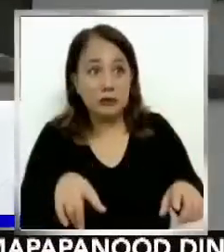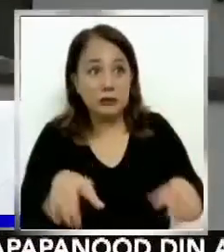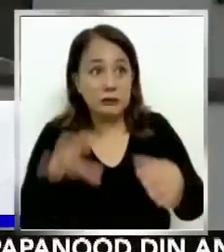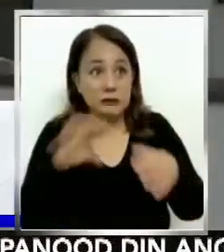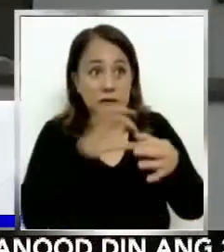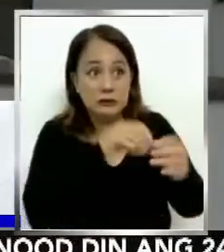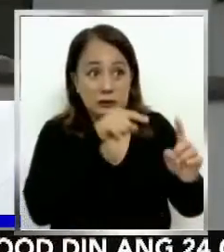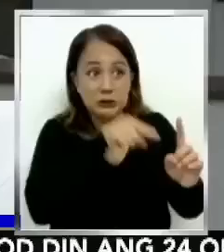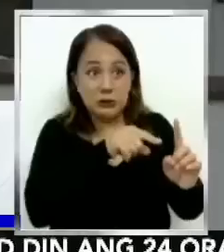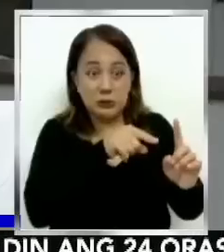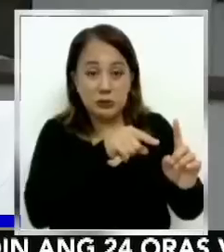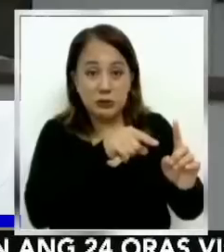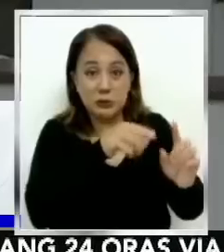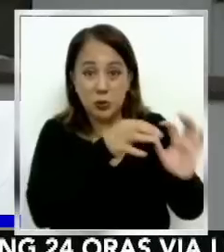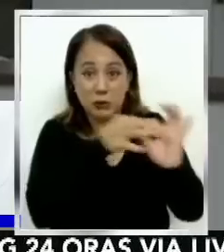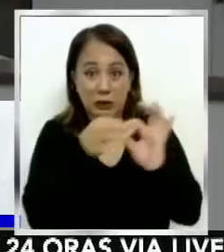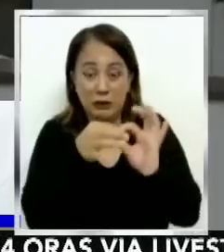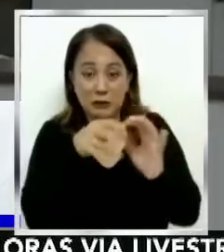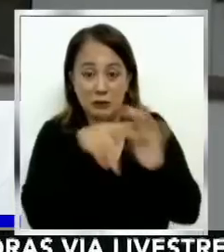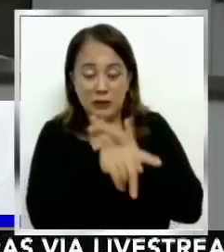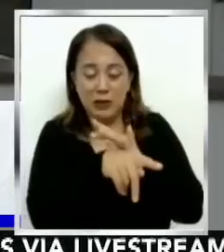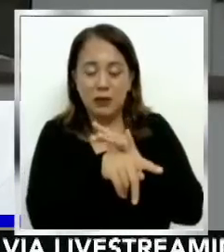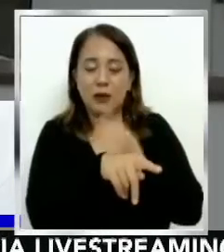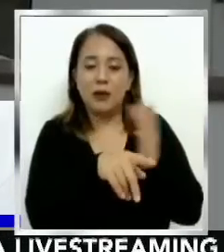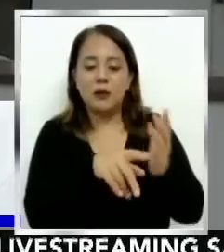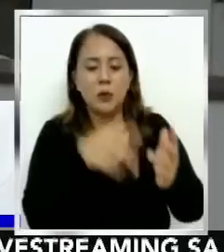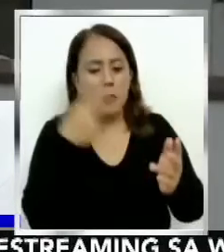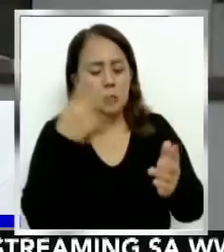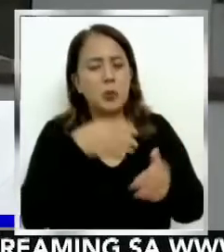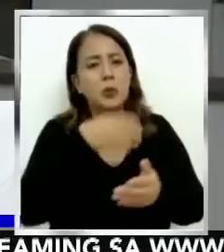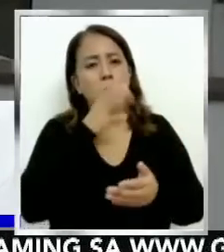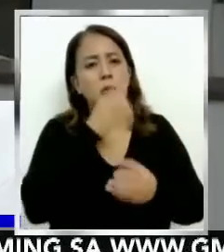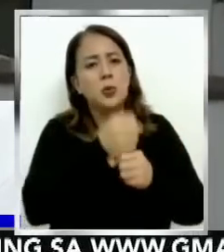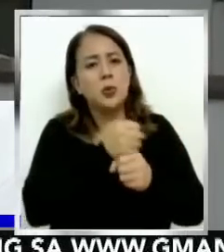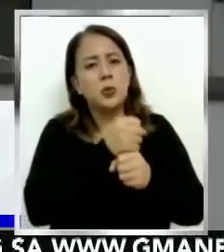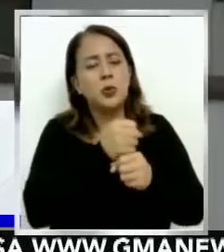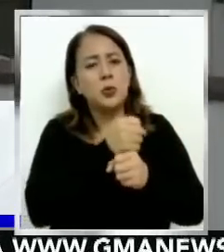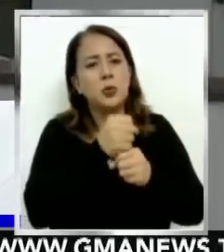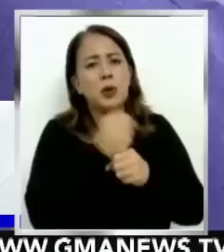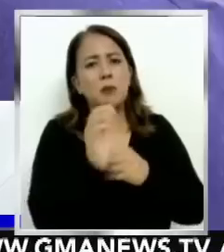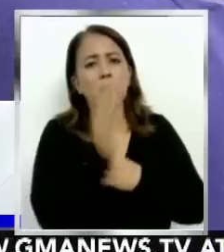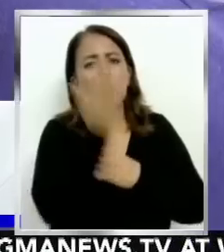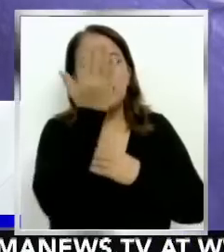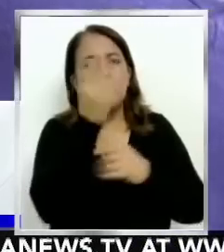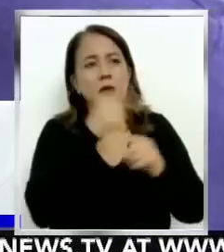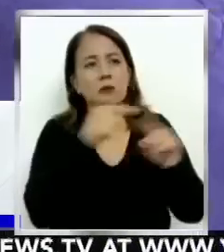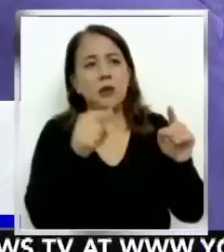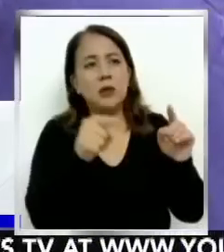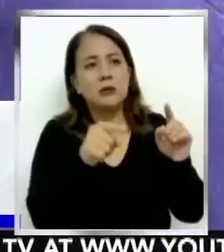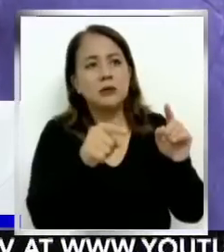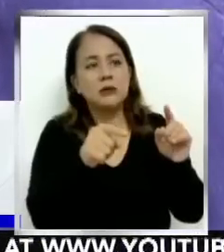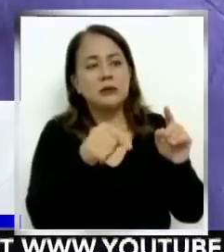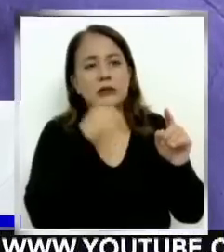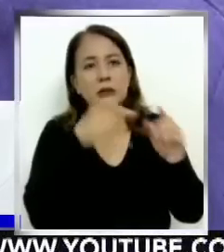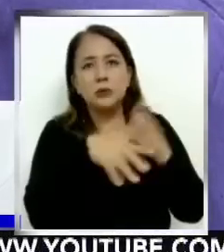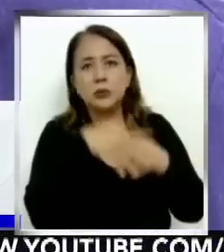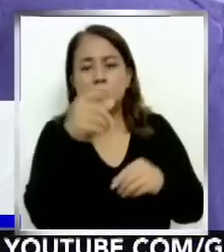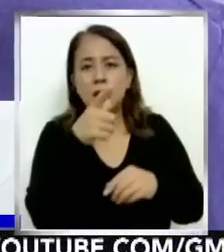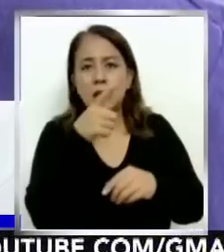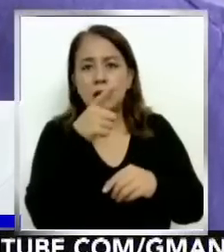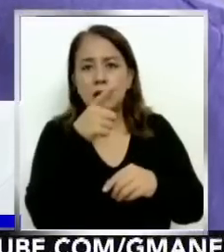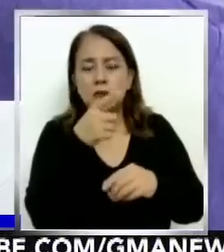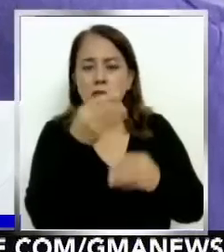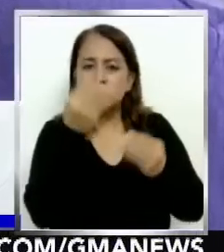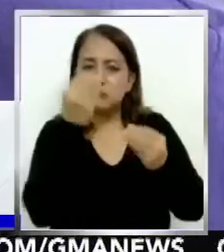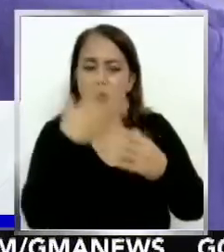case. Nakita pa raw siya nagkakape bandang alas 9 ng umaga, pero hindi na lumabas para mananghalian. Nung hindi siya sumagot, binuksan nila yung